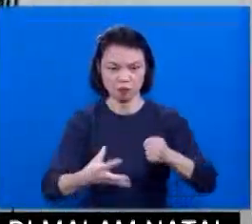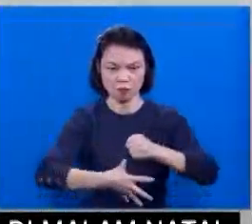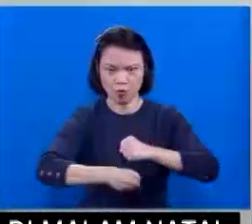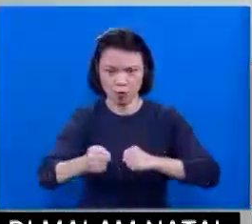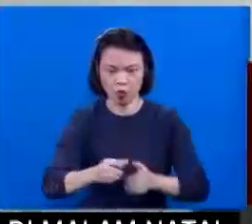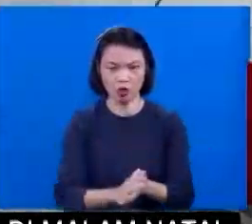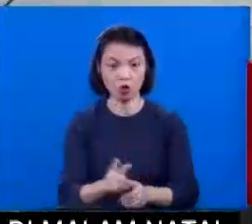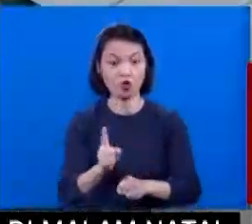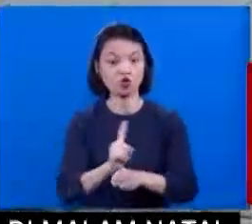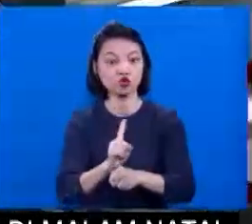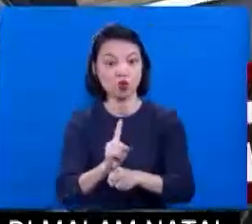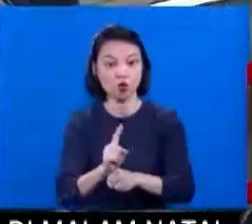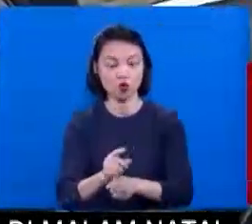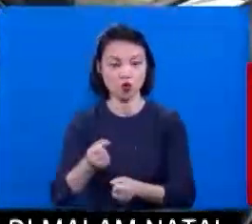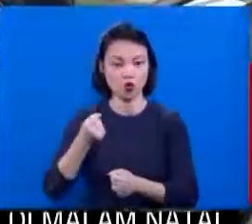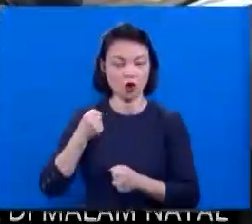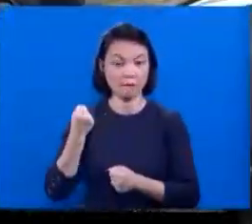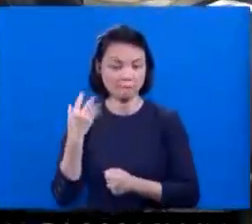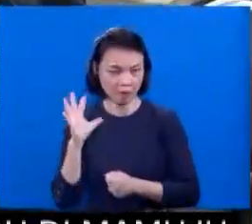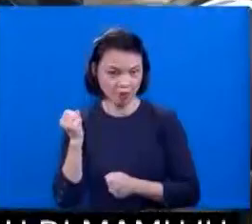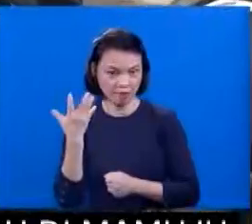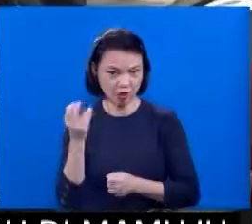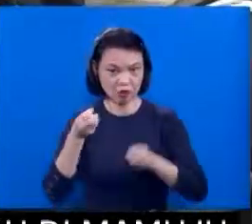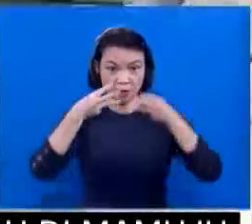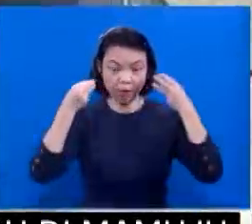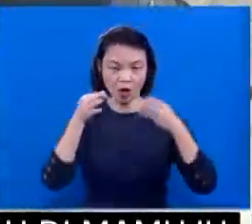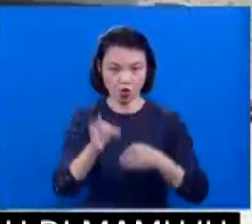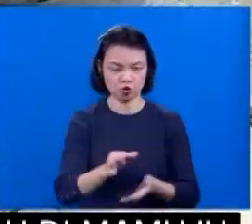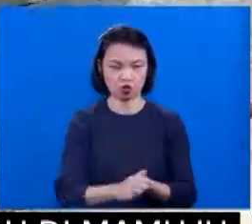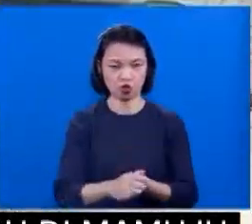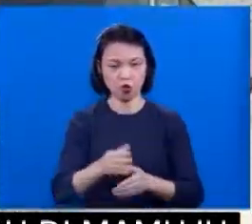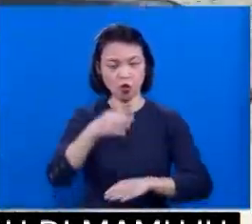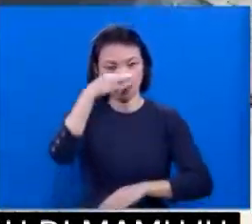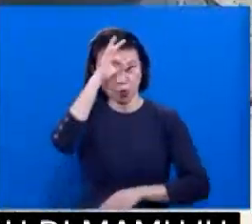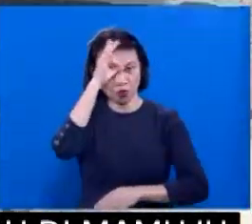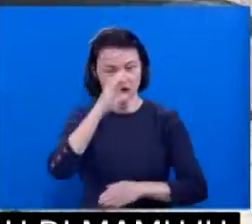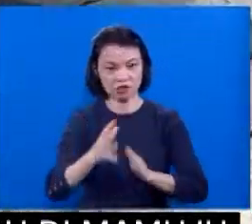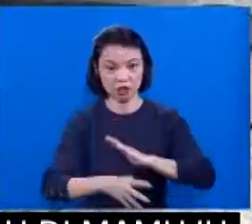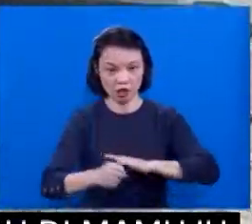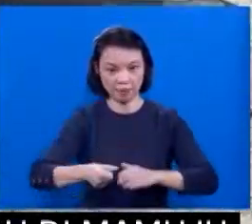di wilayah Malang Kota. Polisi juga menyita sepeda motor dan tas milik tersangka.